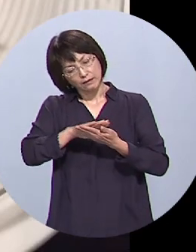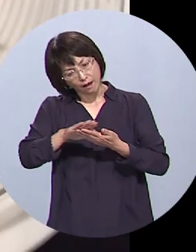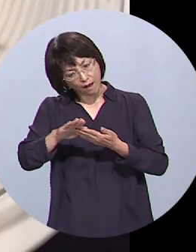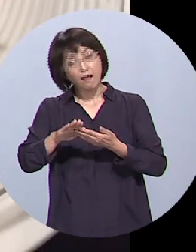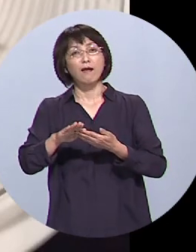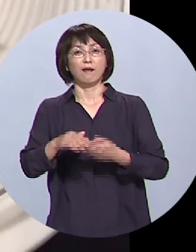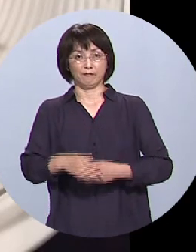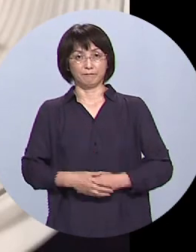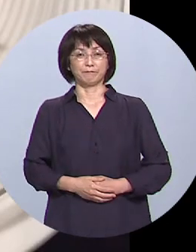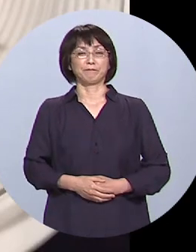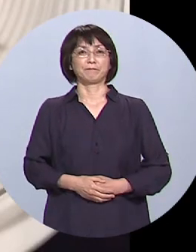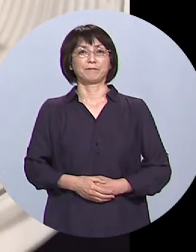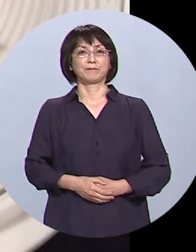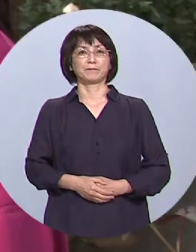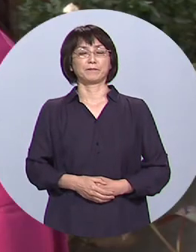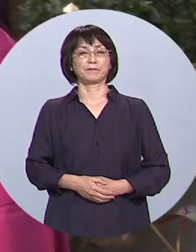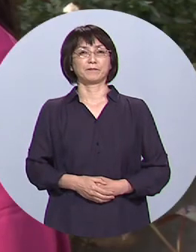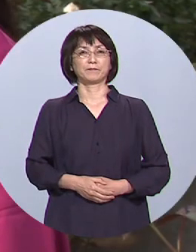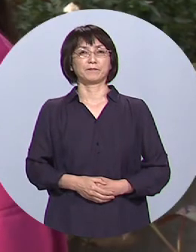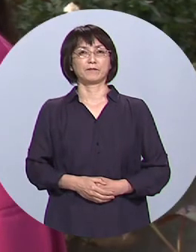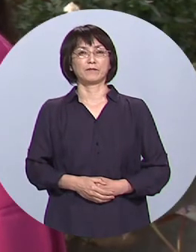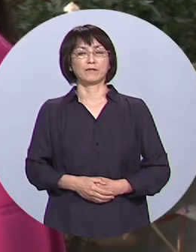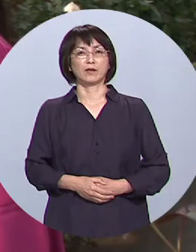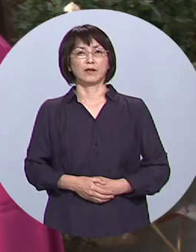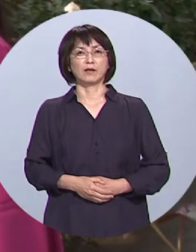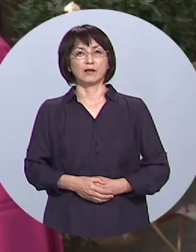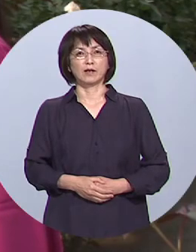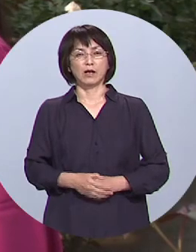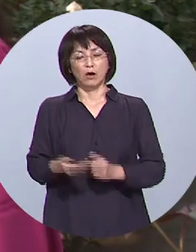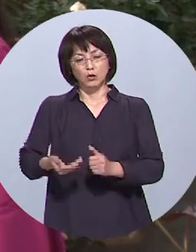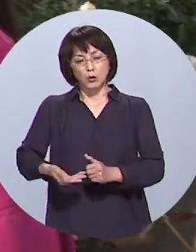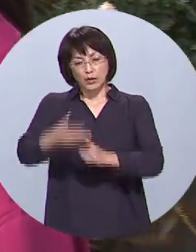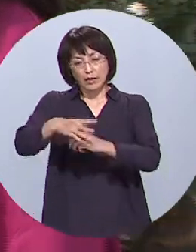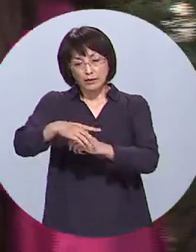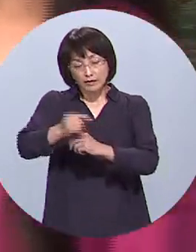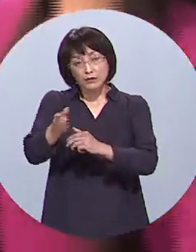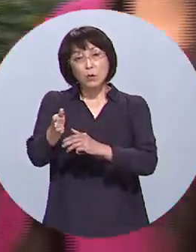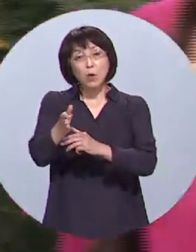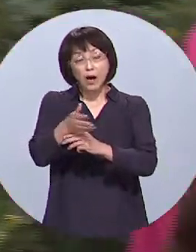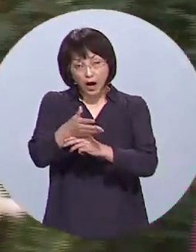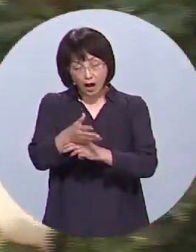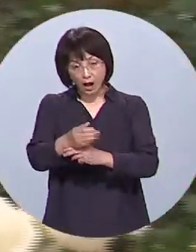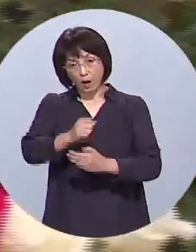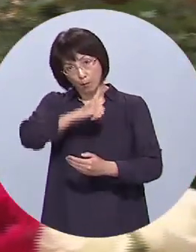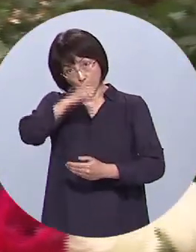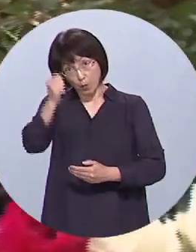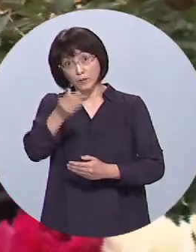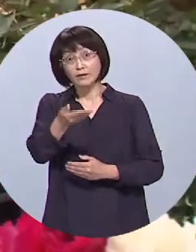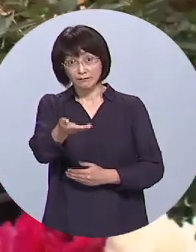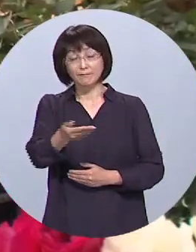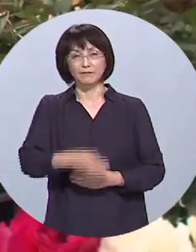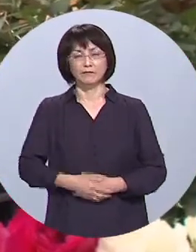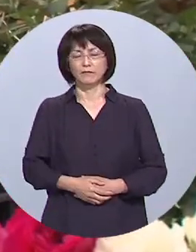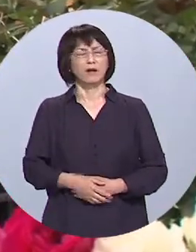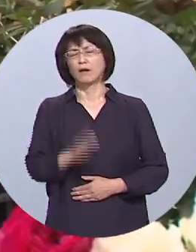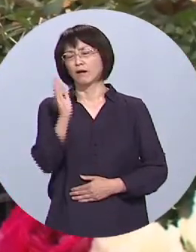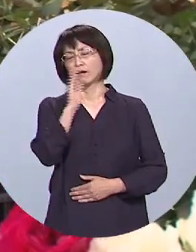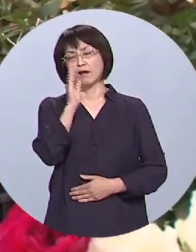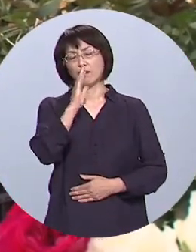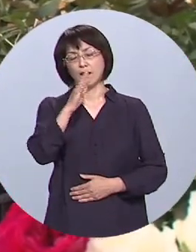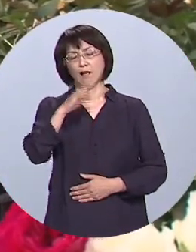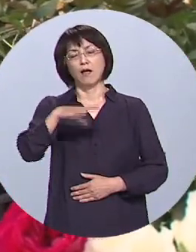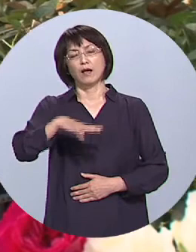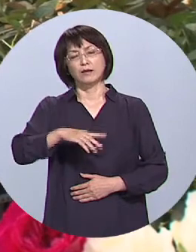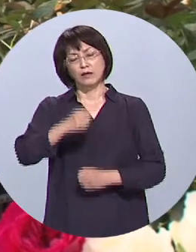ているそうです。 華やか。最初からうまくいったんですか、うん、この事業は。 いやもう全然最